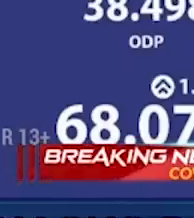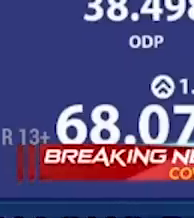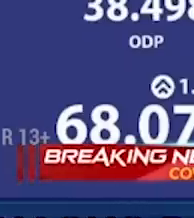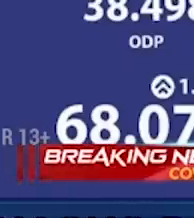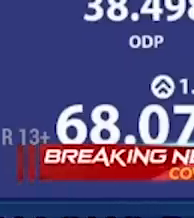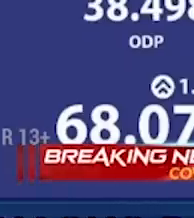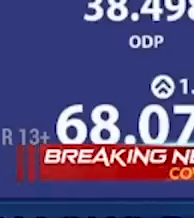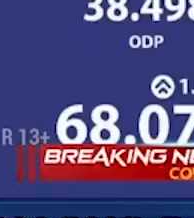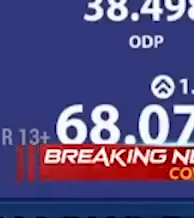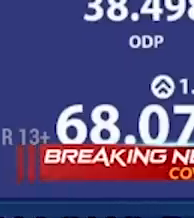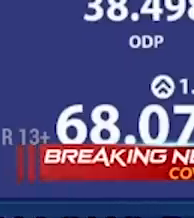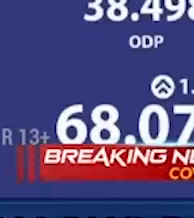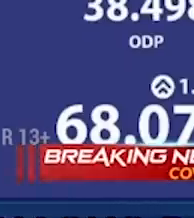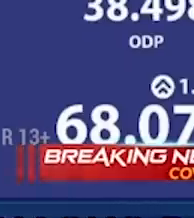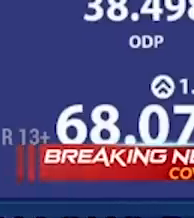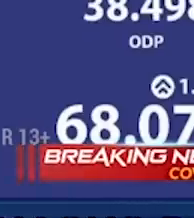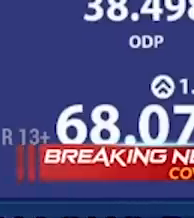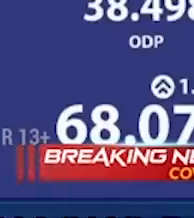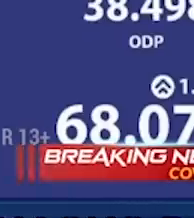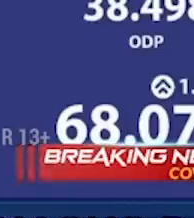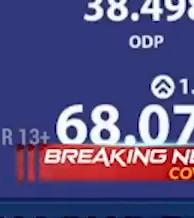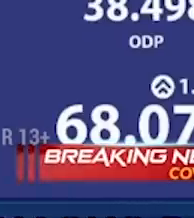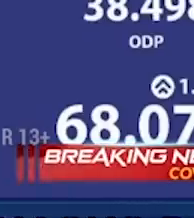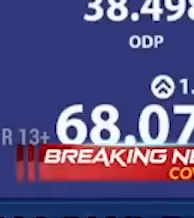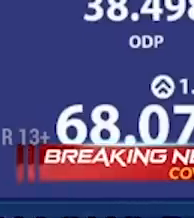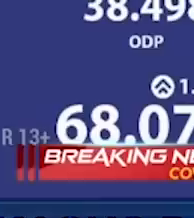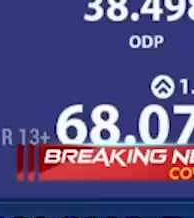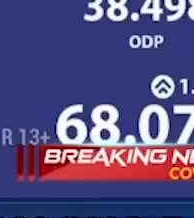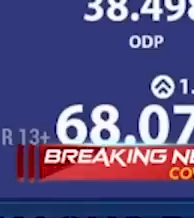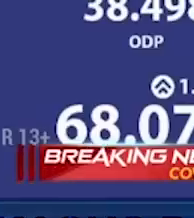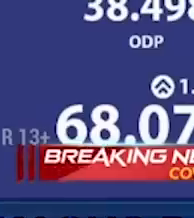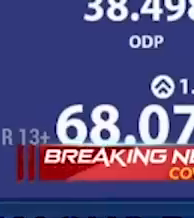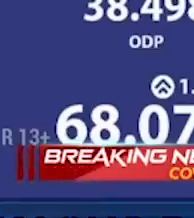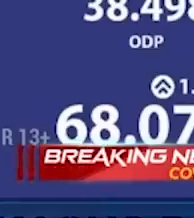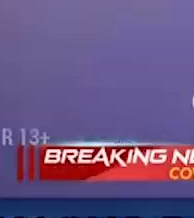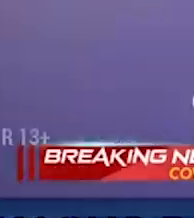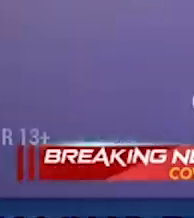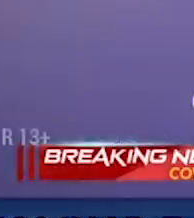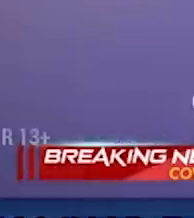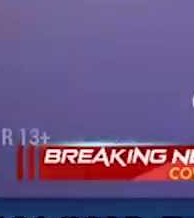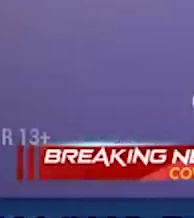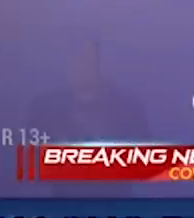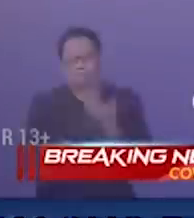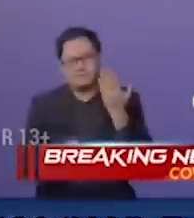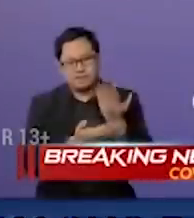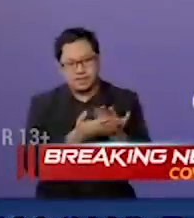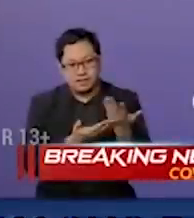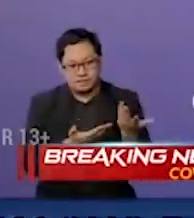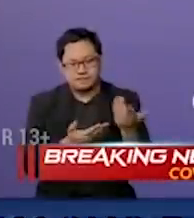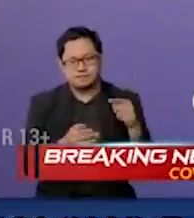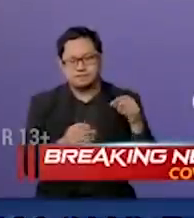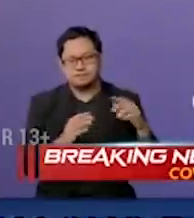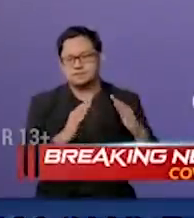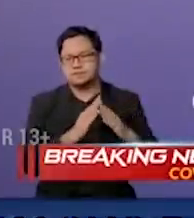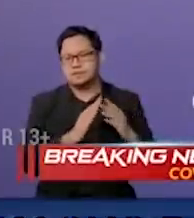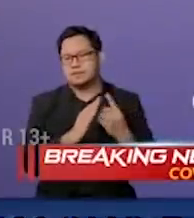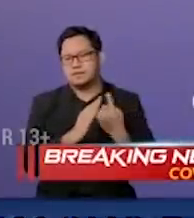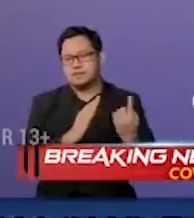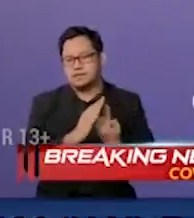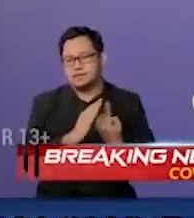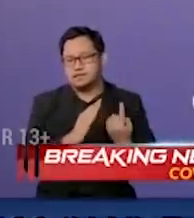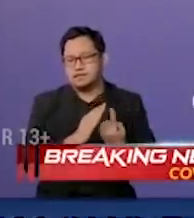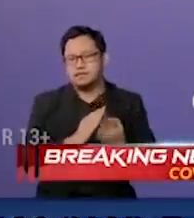diisolasi di rumah sakit namun kita meminta mereka melakukan isolasi secara